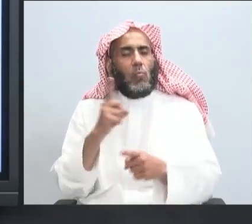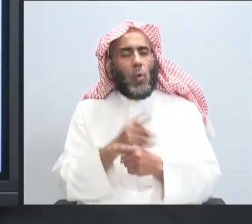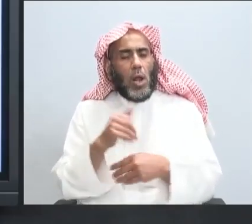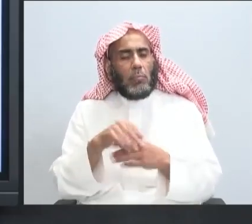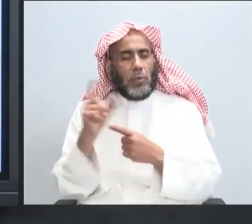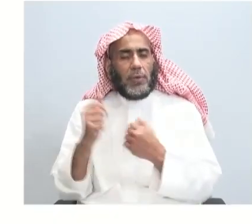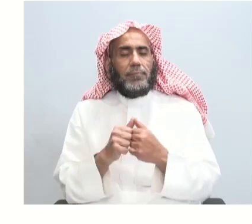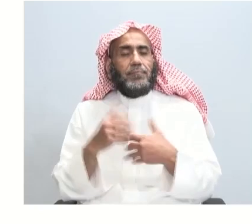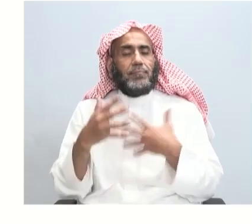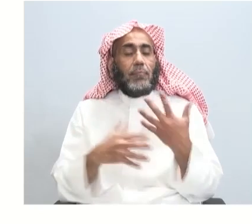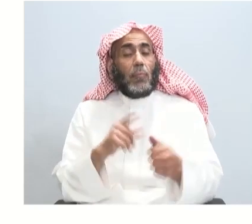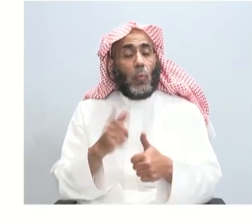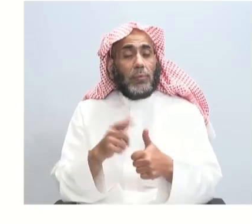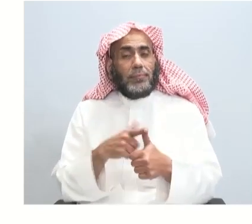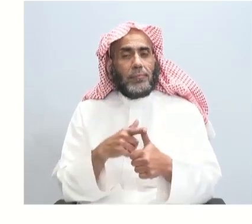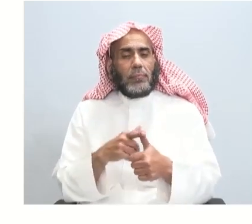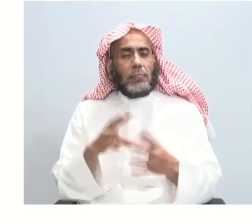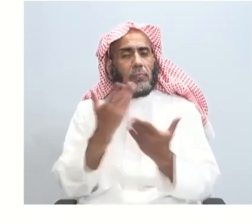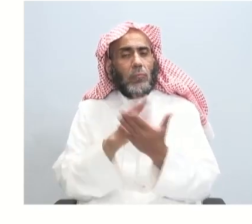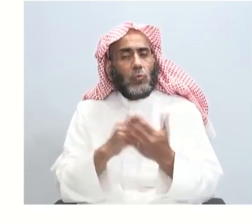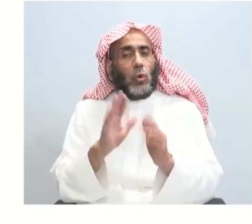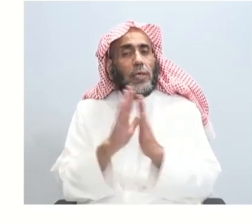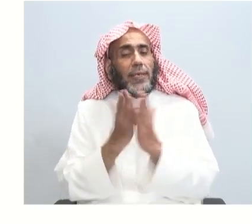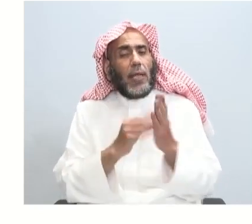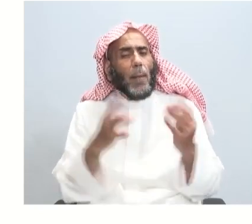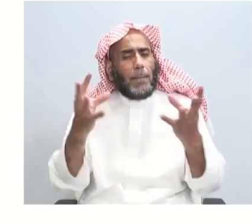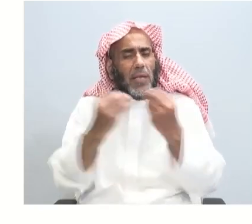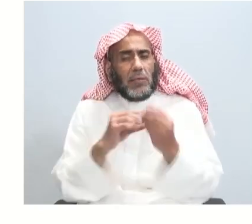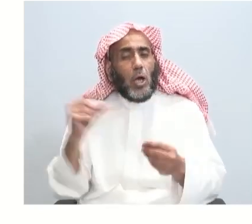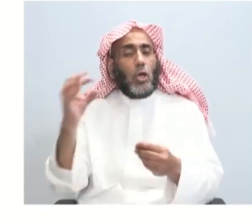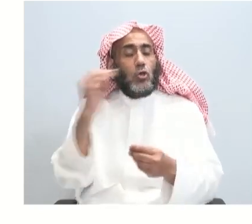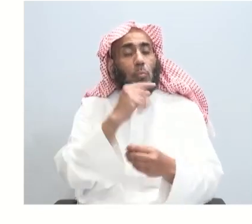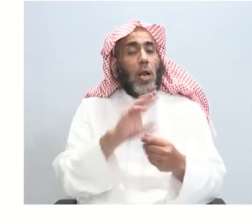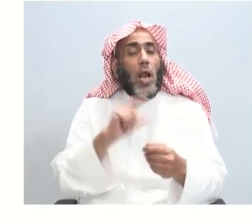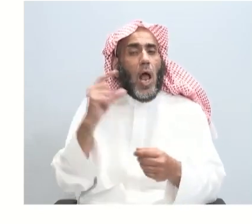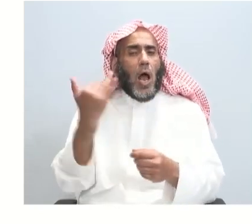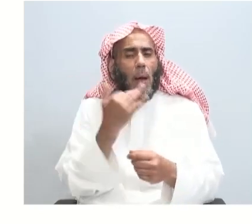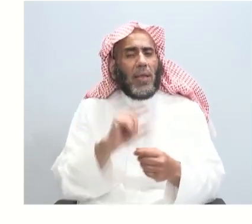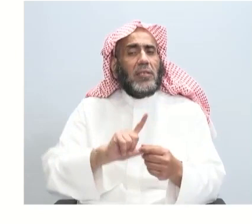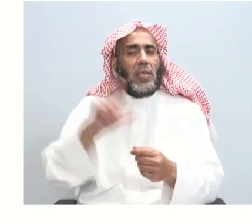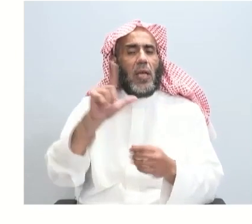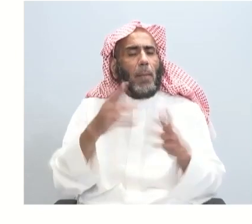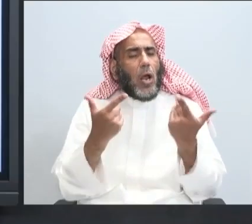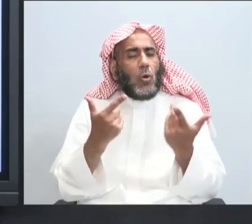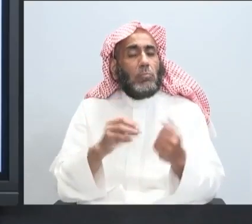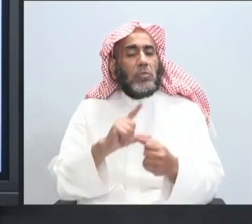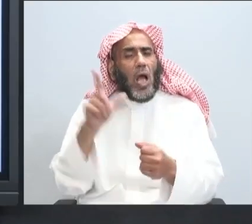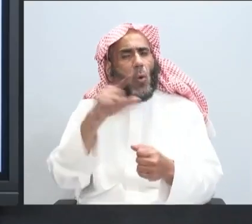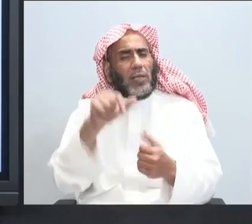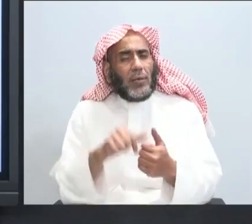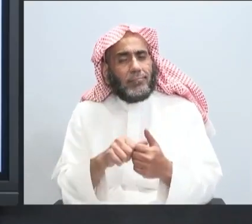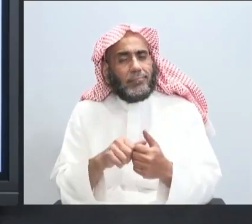أمام العبارة غير الصحيحة. أولا، المعجم كتاب يجمع الجمل العربية الصحيحة، ما رأيكم؟ صحيح أم